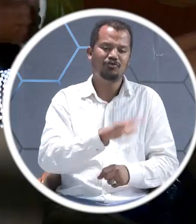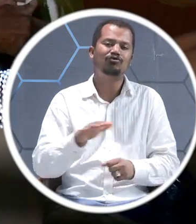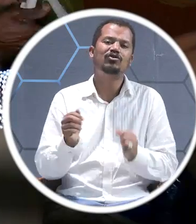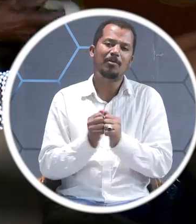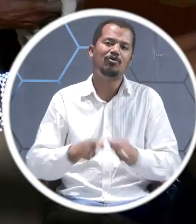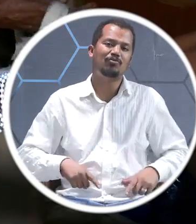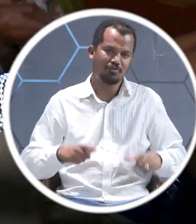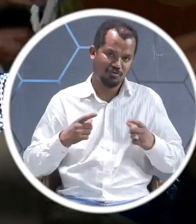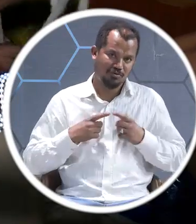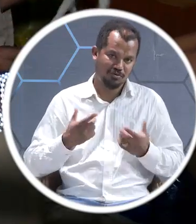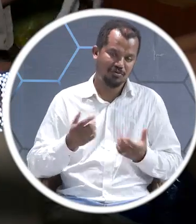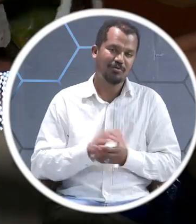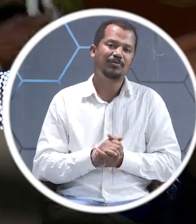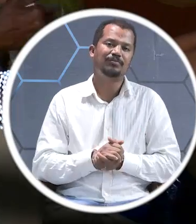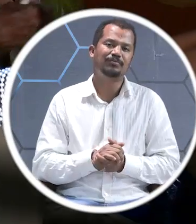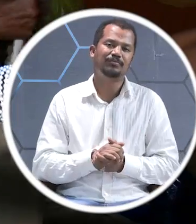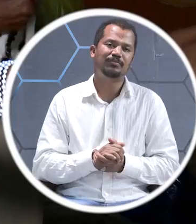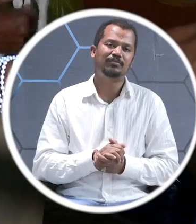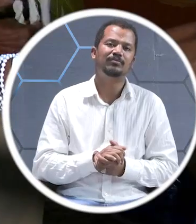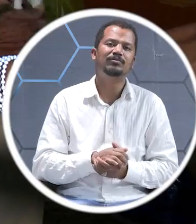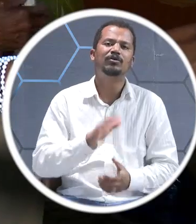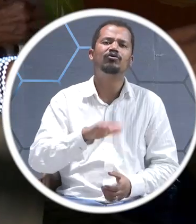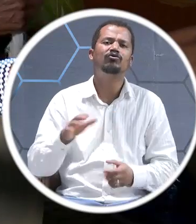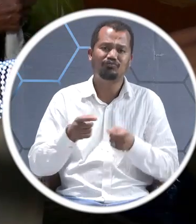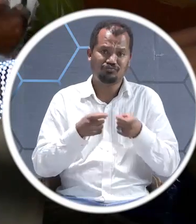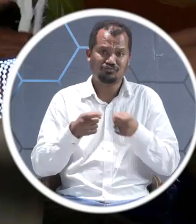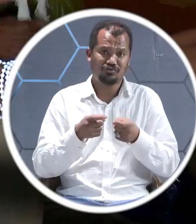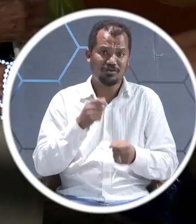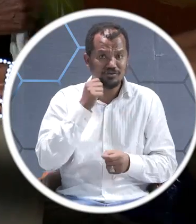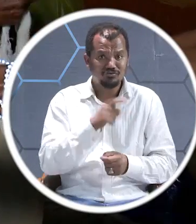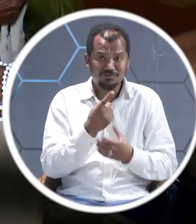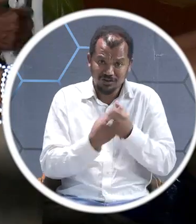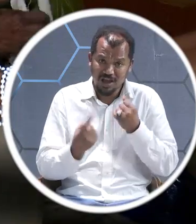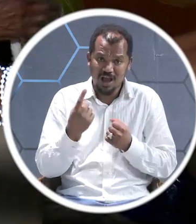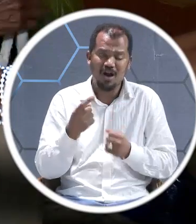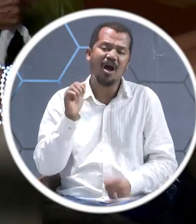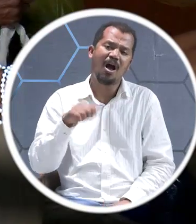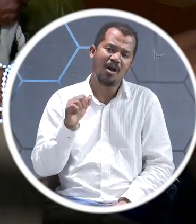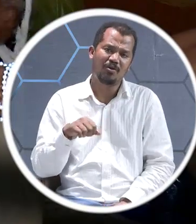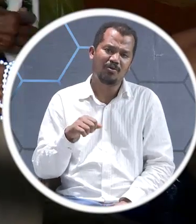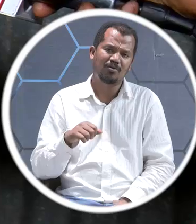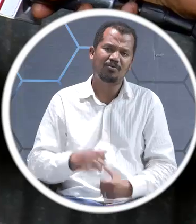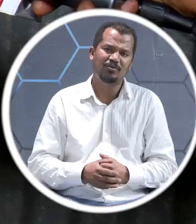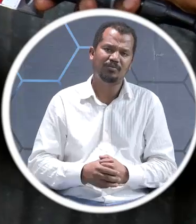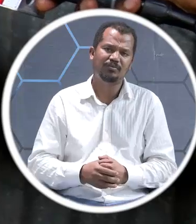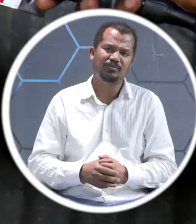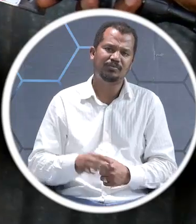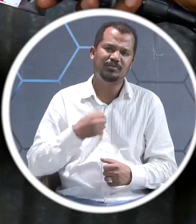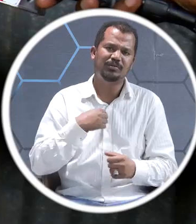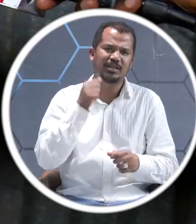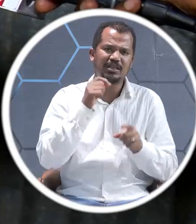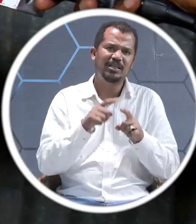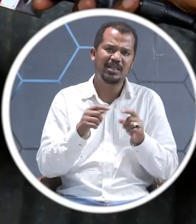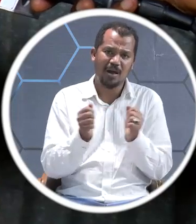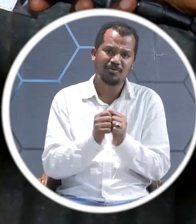جوتش جارنا منور متو بني على بالي بيتي سلازي اللي جوتش من ميستا دادروت بتشونو أو هاتي جمر ودا